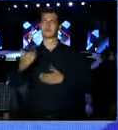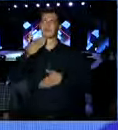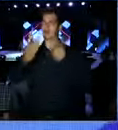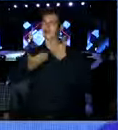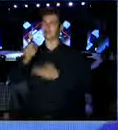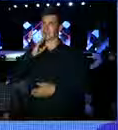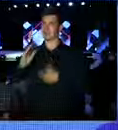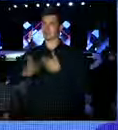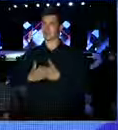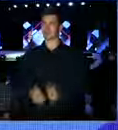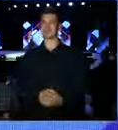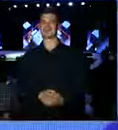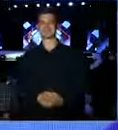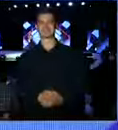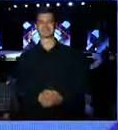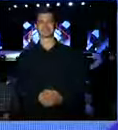serdecznie męża.